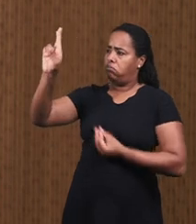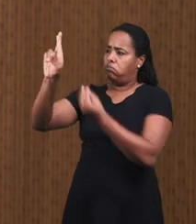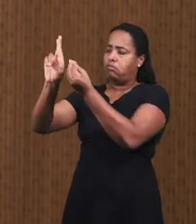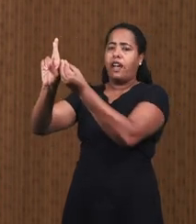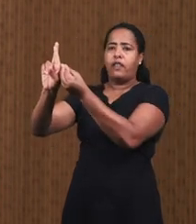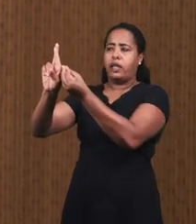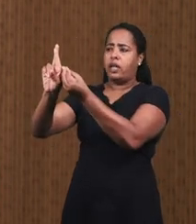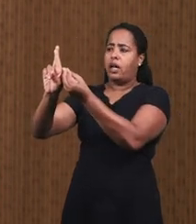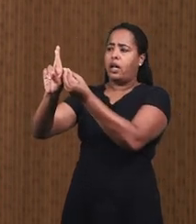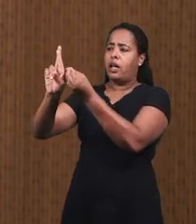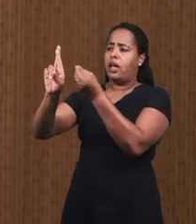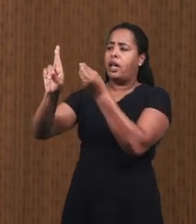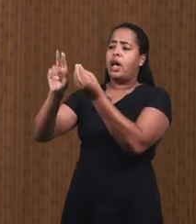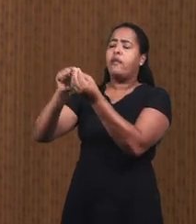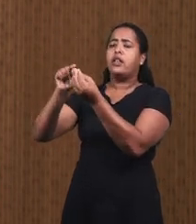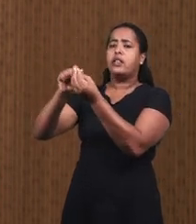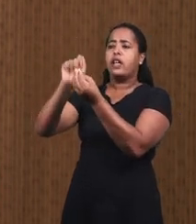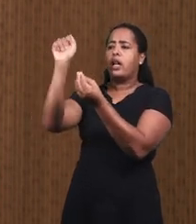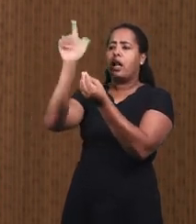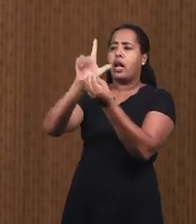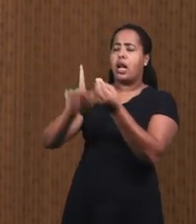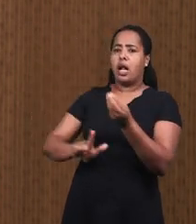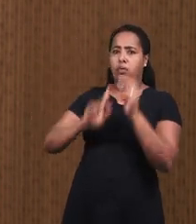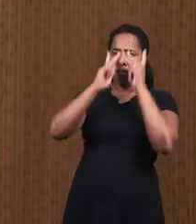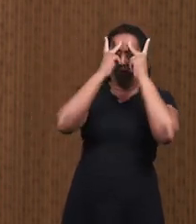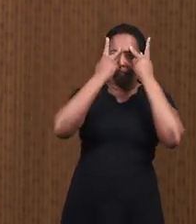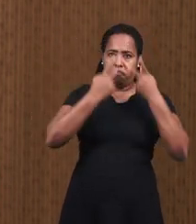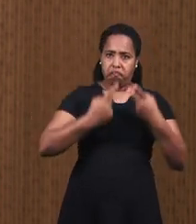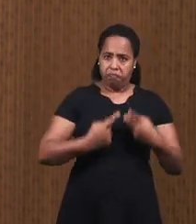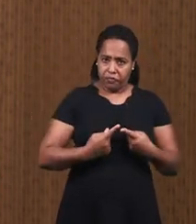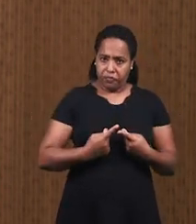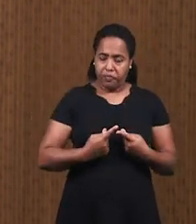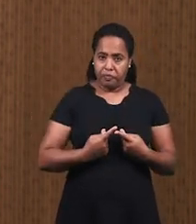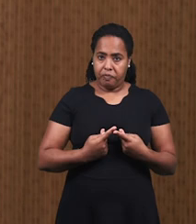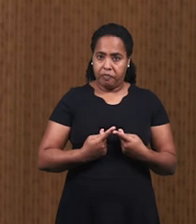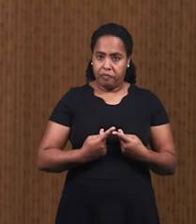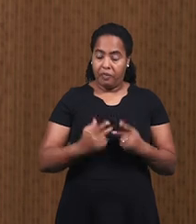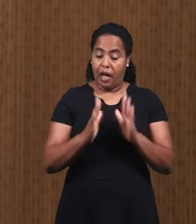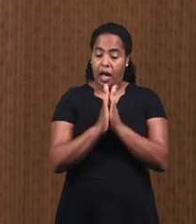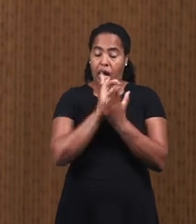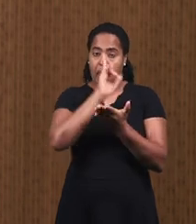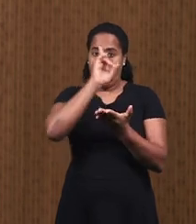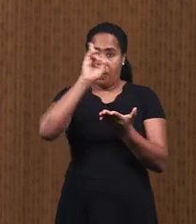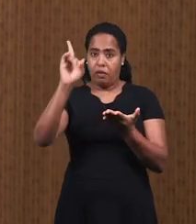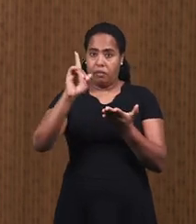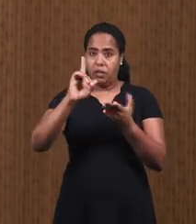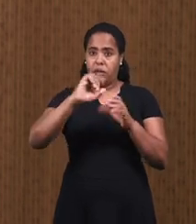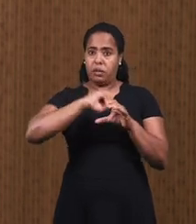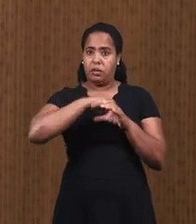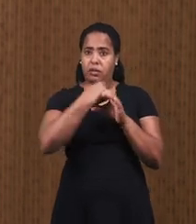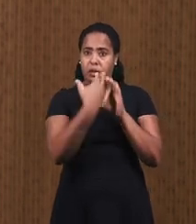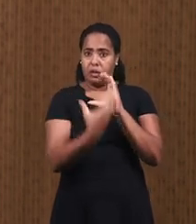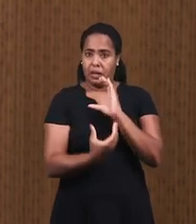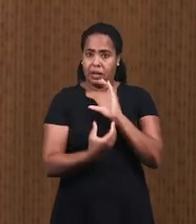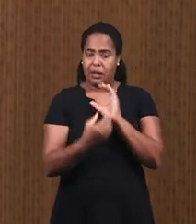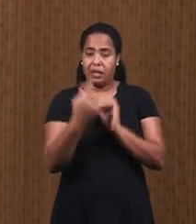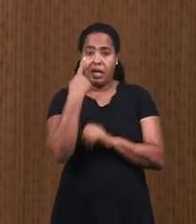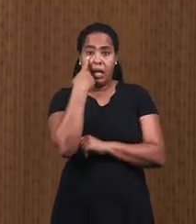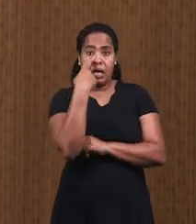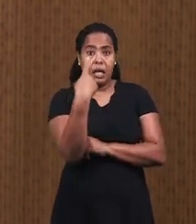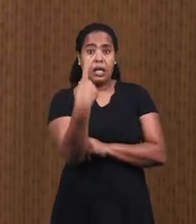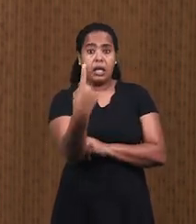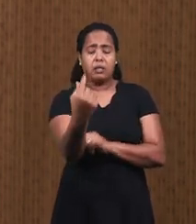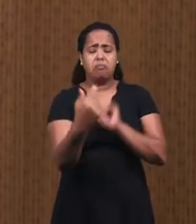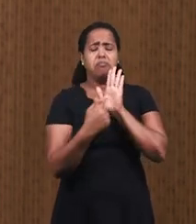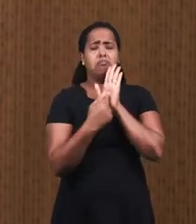vie était la lumière des hommes. La Bible, elle a une caractéristique intéressante parce